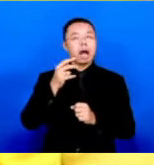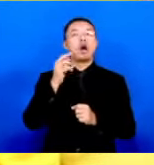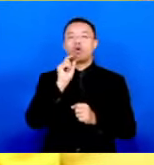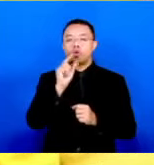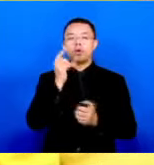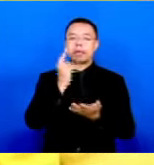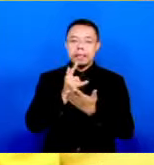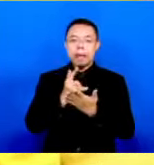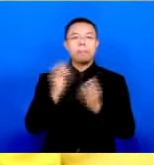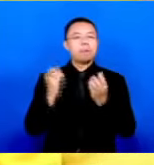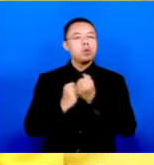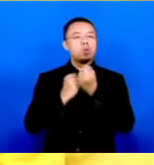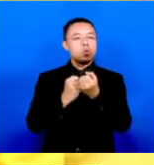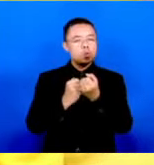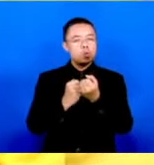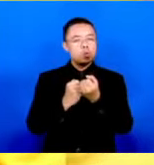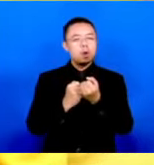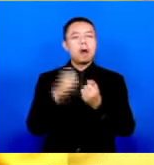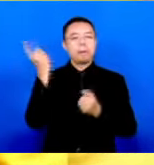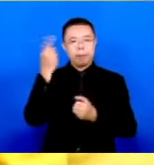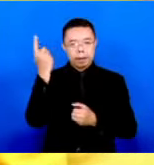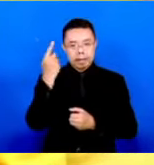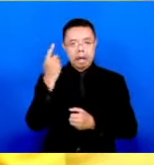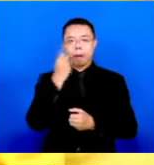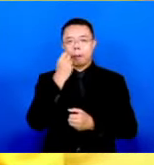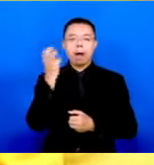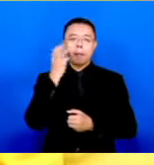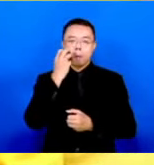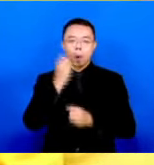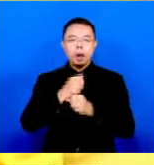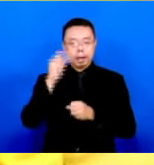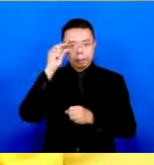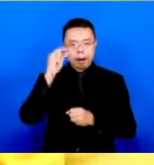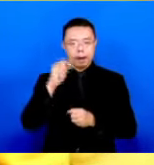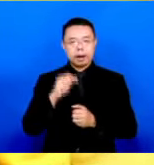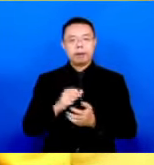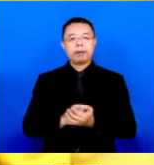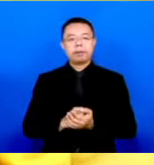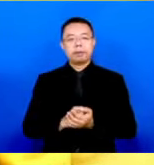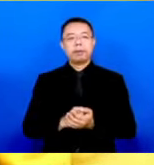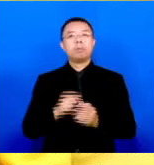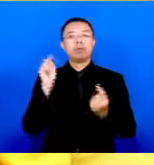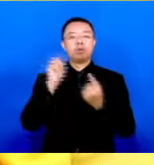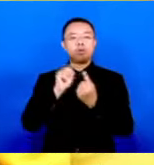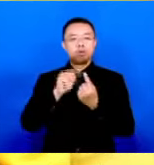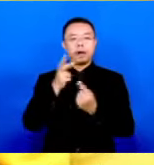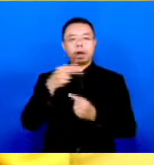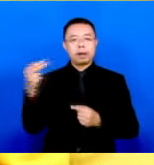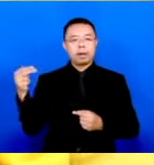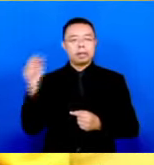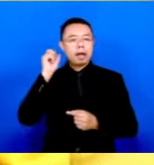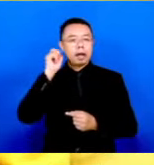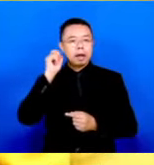untuk mensukseskan pemerintahan Bapak Prabowo dan Pak Gibran menuju